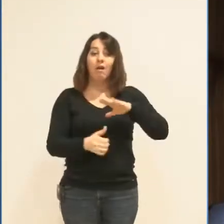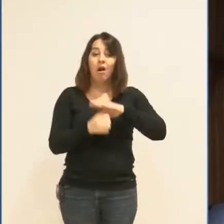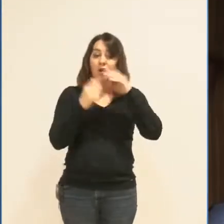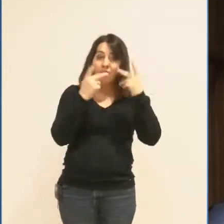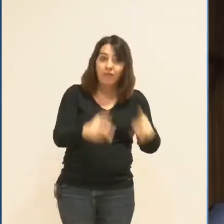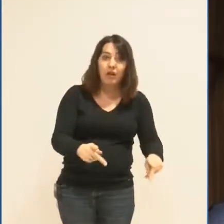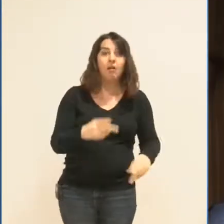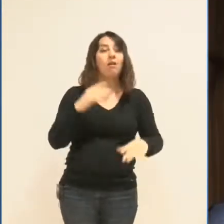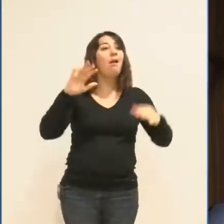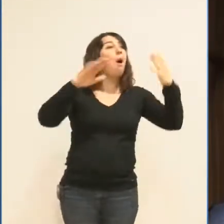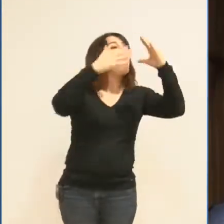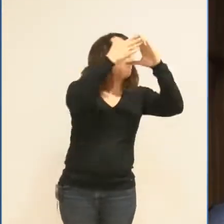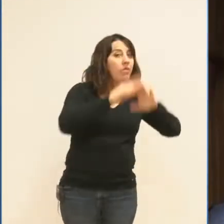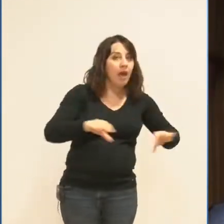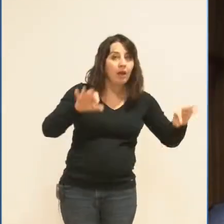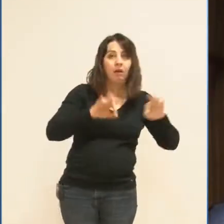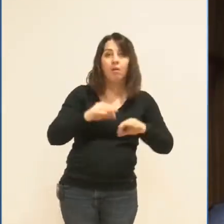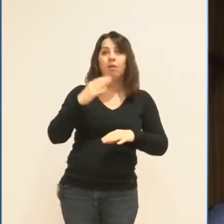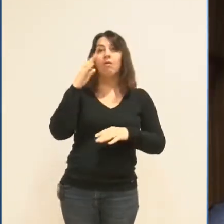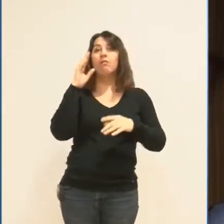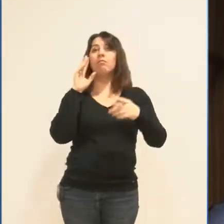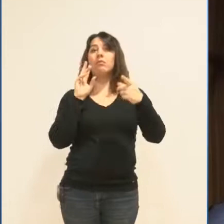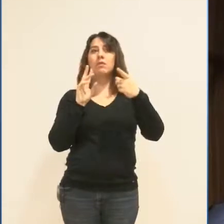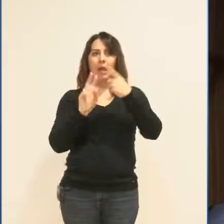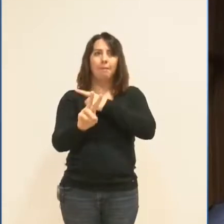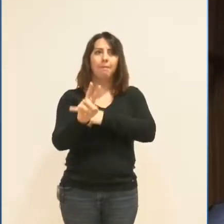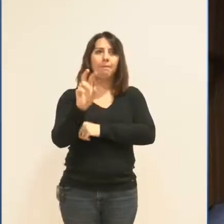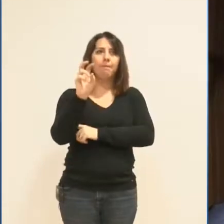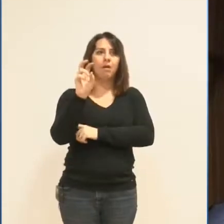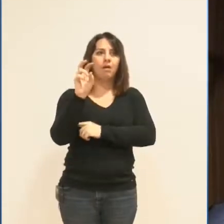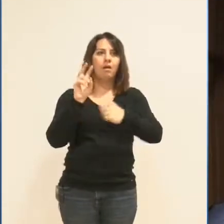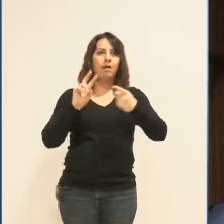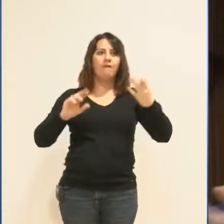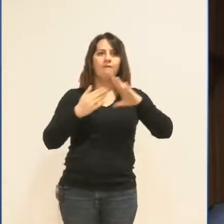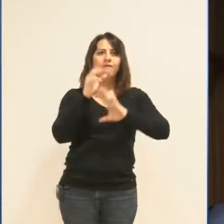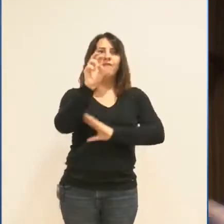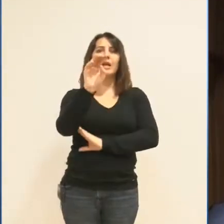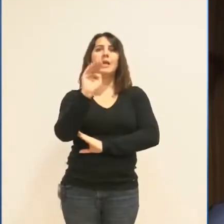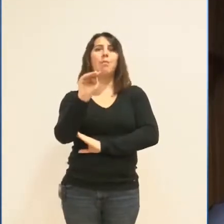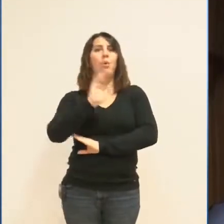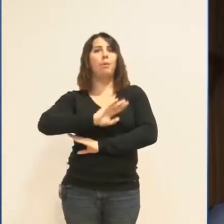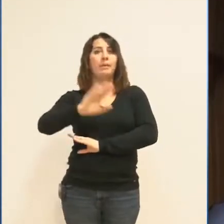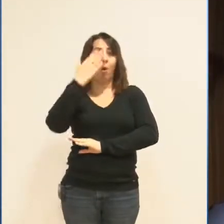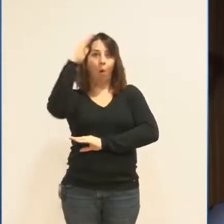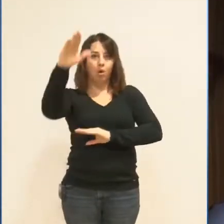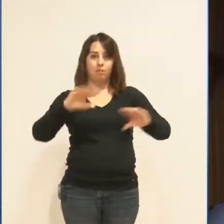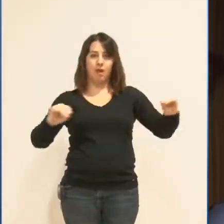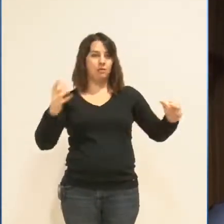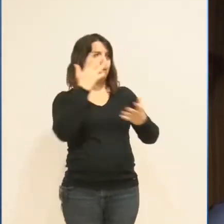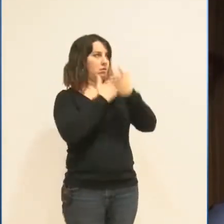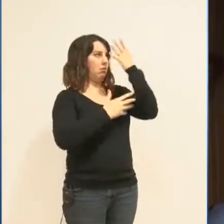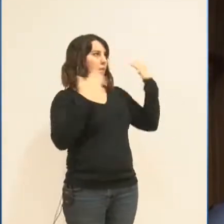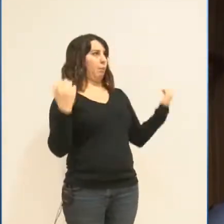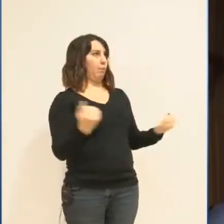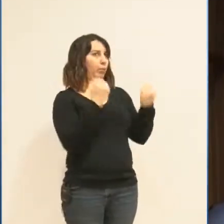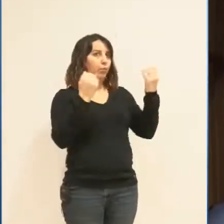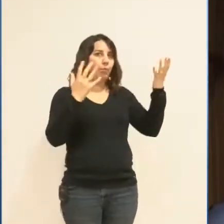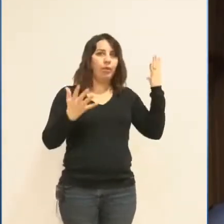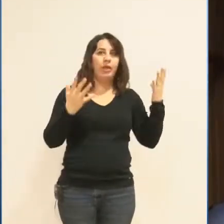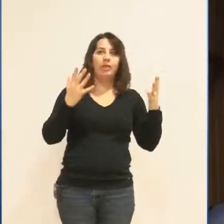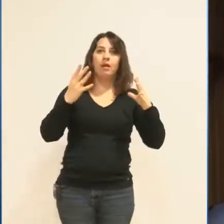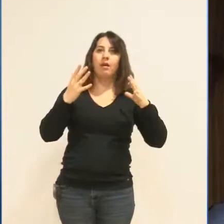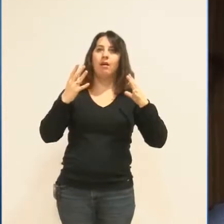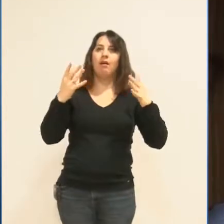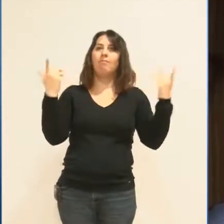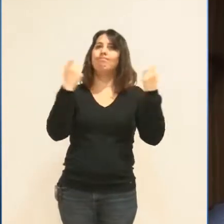en territoire de montagne, ni en trame verte et bleue, ne payent pour les autres en recevant toute la publicité qui n'a plus sa place ailleurs. Et c'est un des sujets